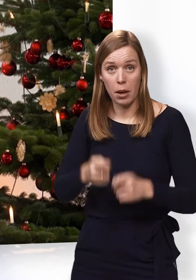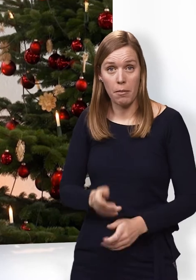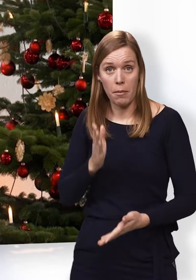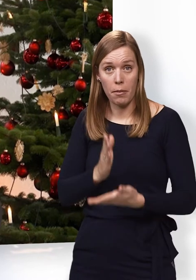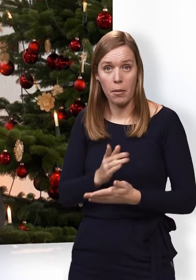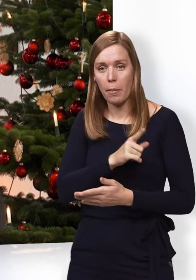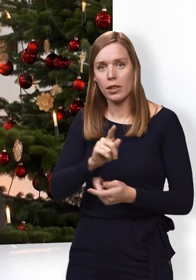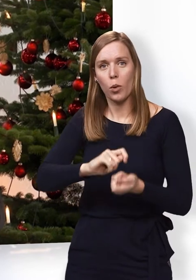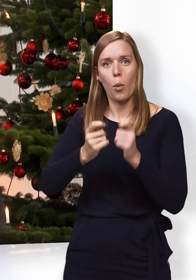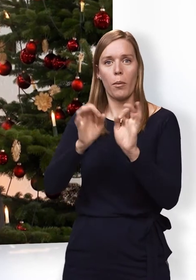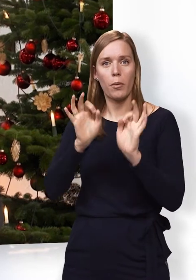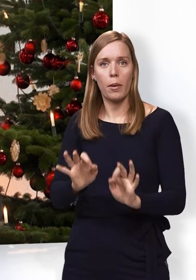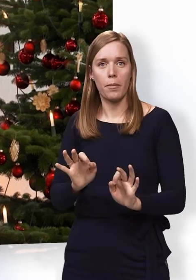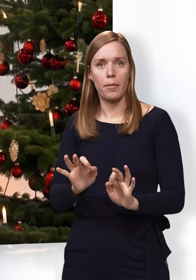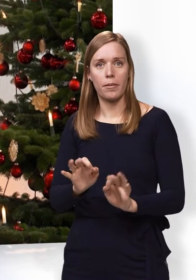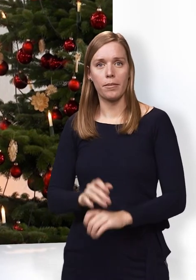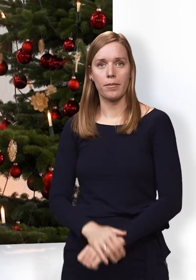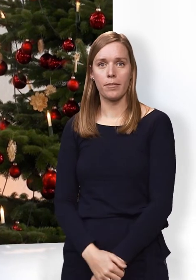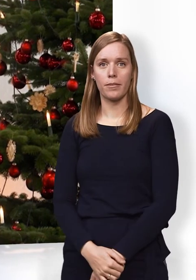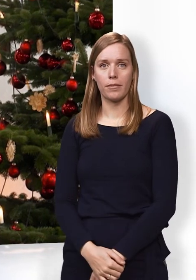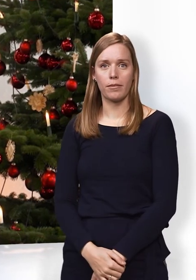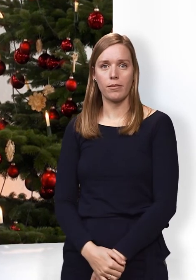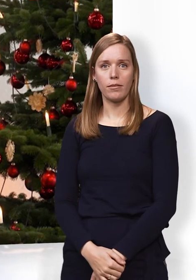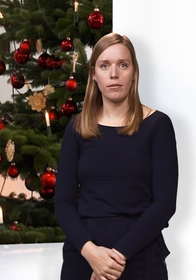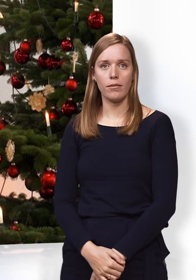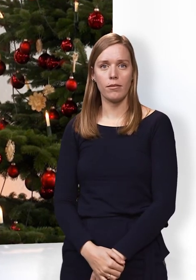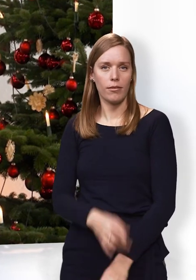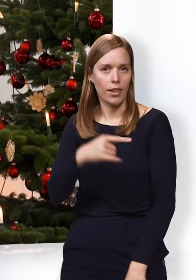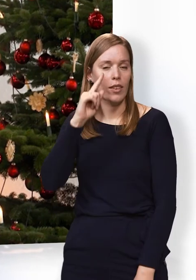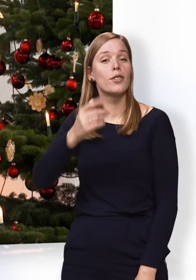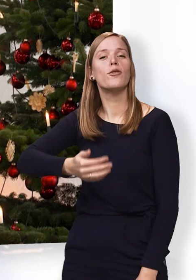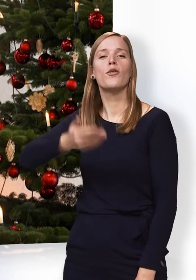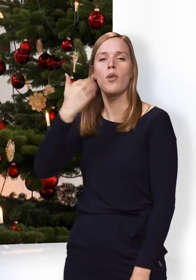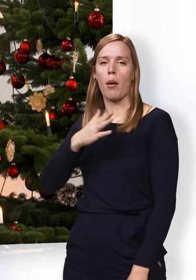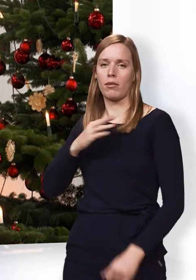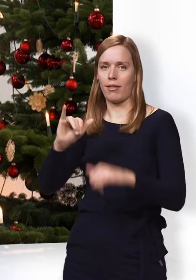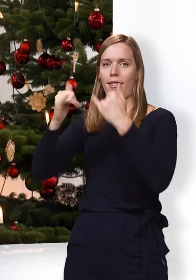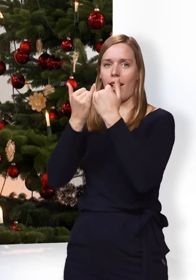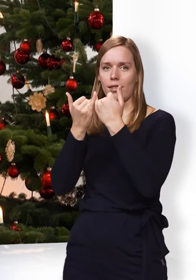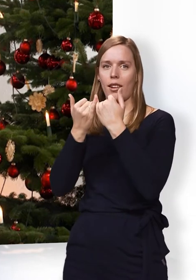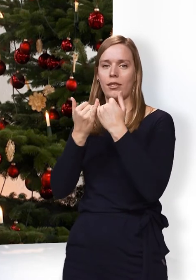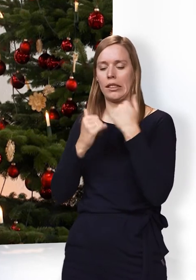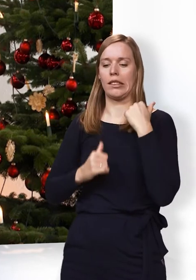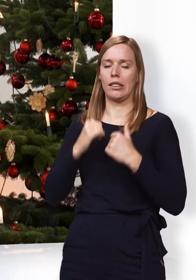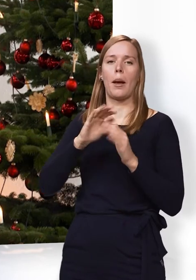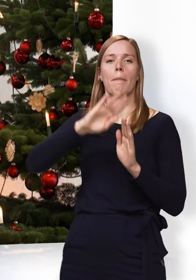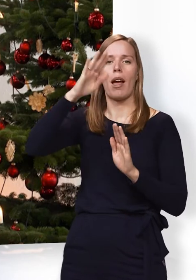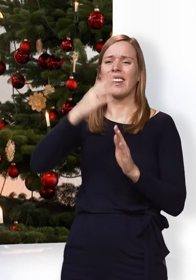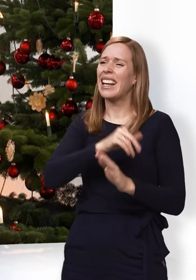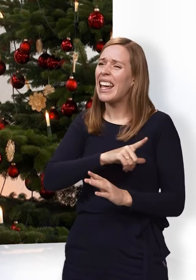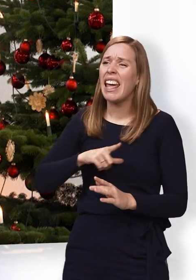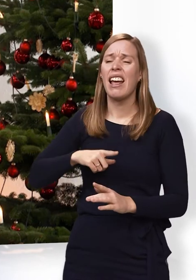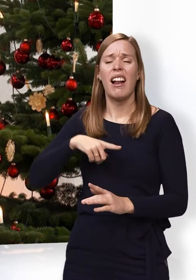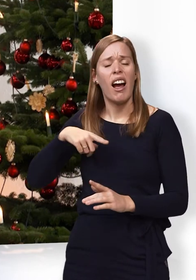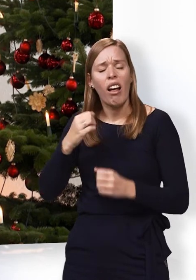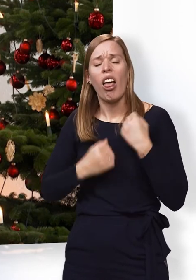es wieder gut wird. Wissen Sie, wenn wir früher mit den Eltern unterwegs waren in den Bergen, ewig lange Wanderungen, um Himmels